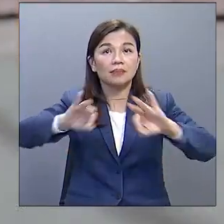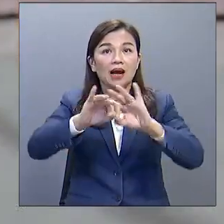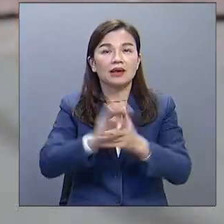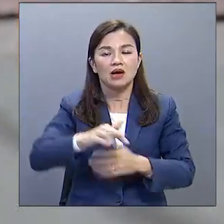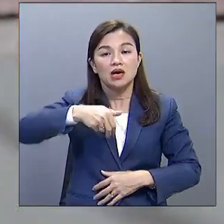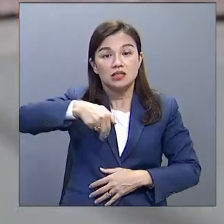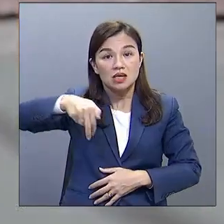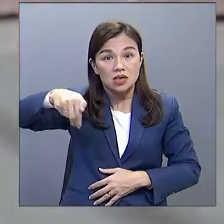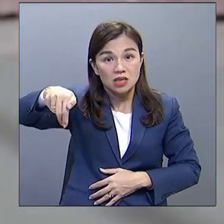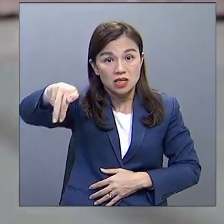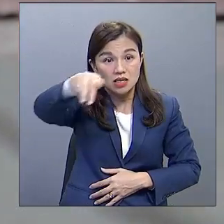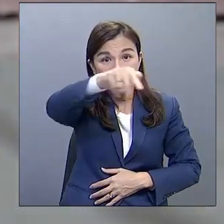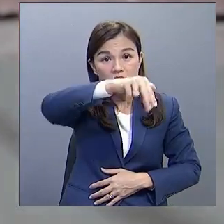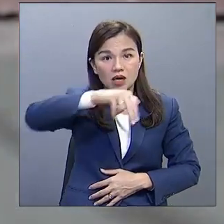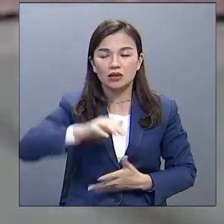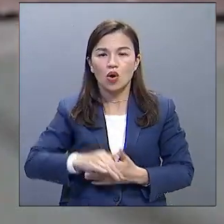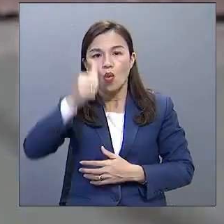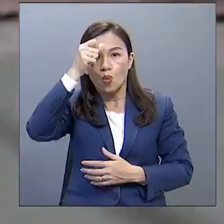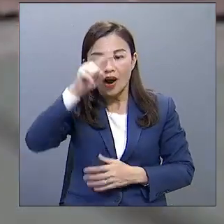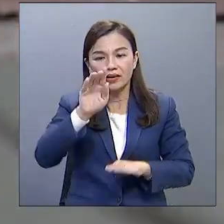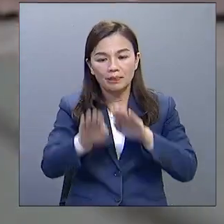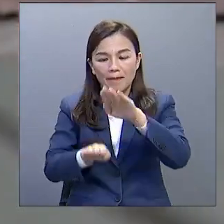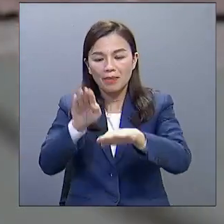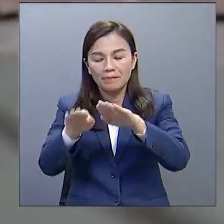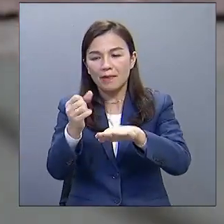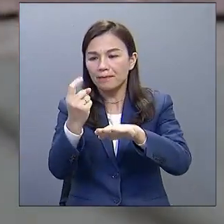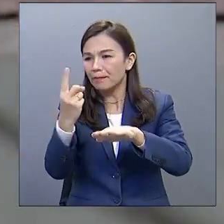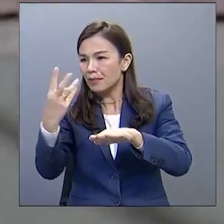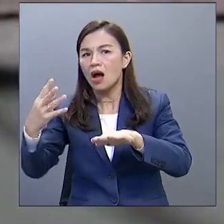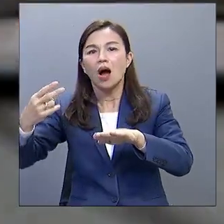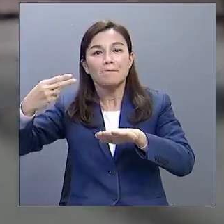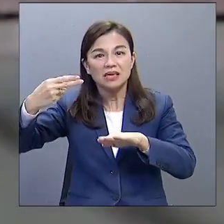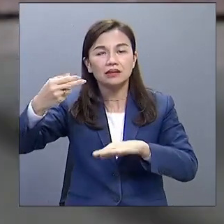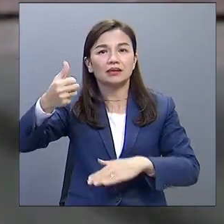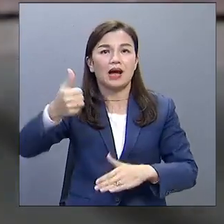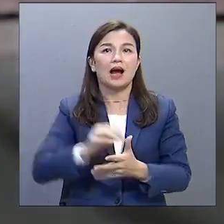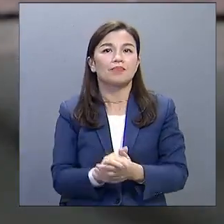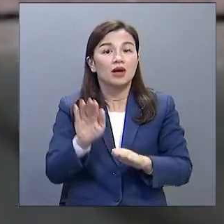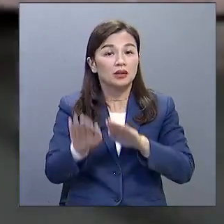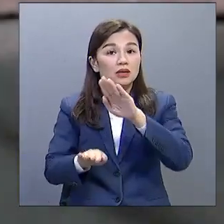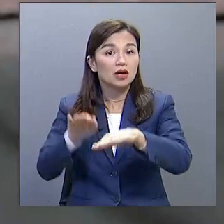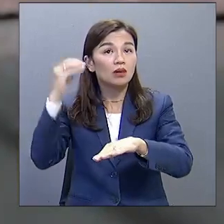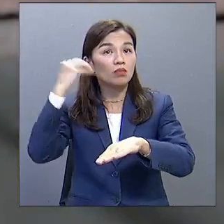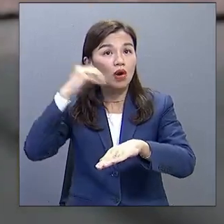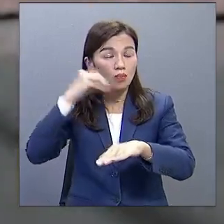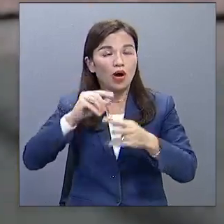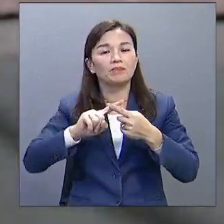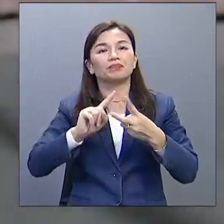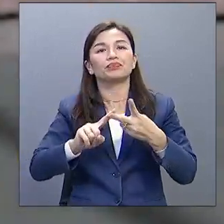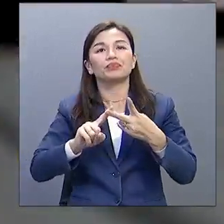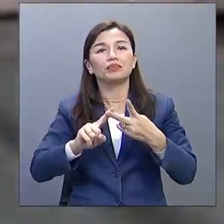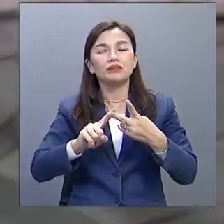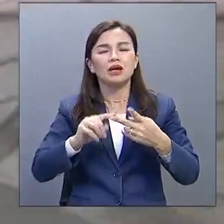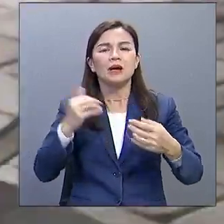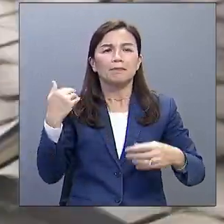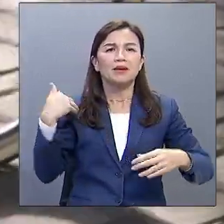ก็ได้แต่ว่าเราไม่ต้องเน้นแบบออกหนักๆแต่เราเดินเยอะๆพยายามเดินให้มากที่สุด2ก็คือว่าเราเน้นแบบออกคาร์ดิโอบ้